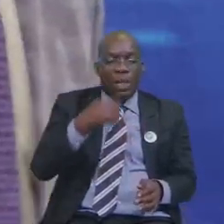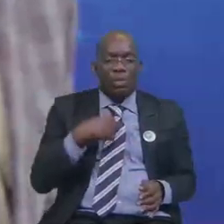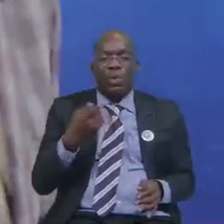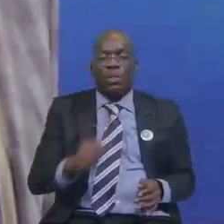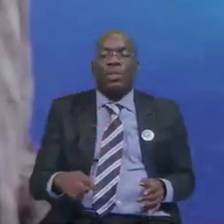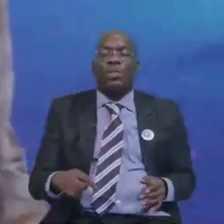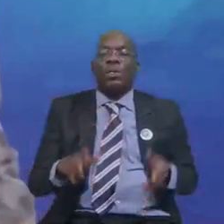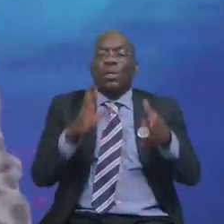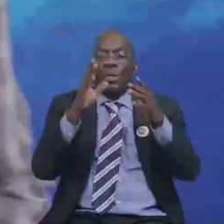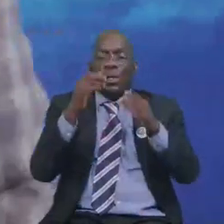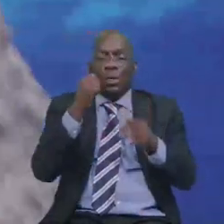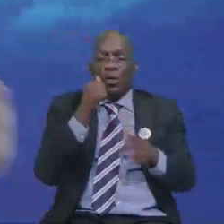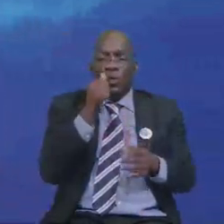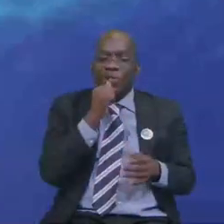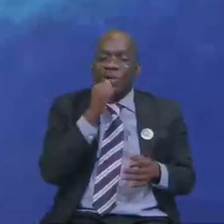vie